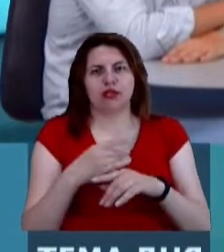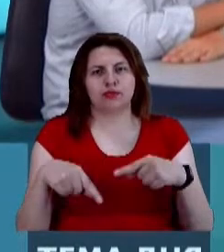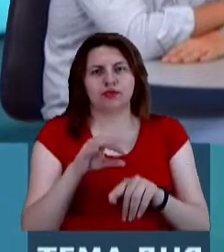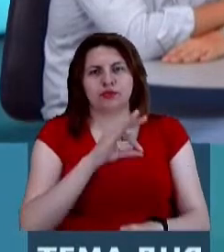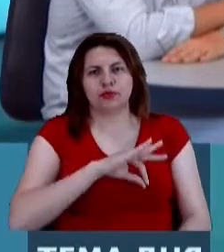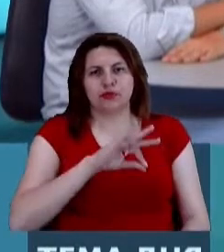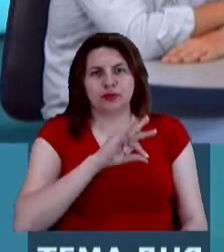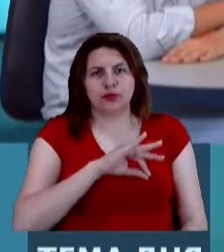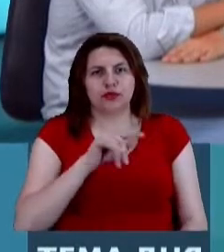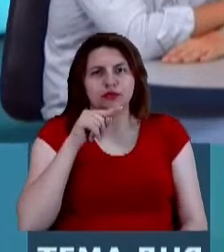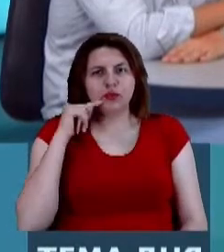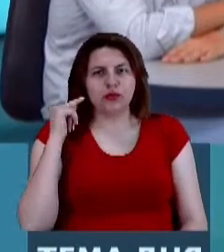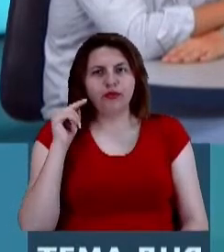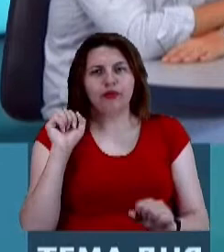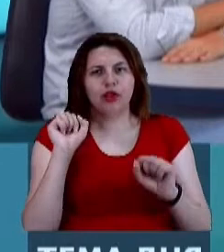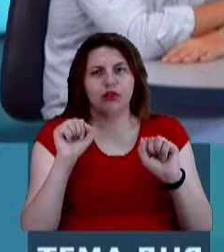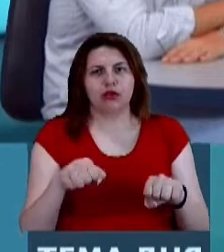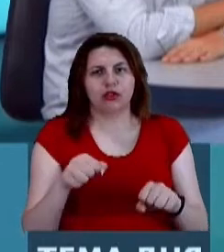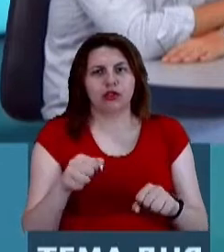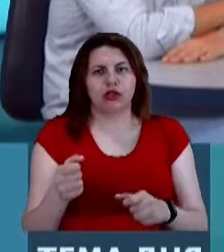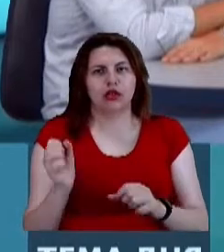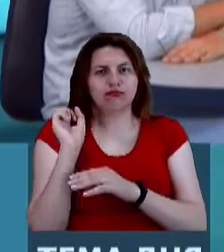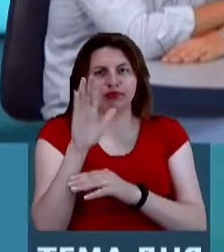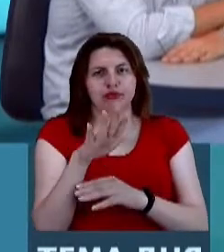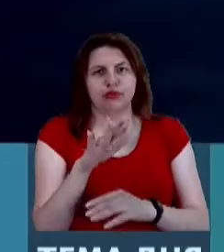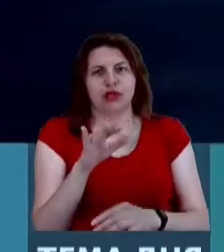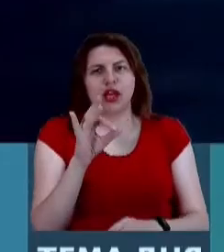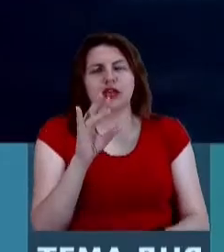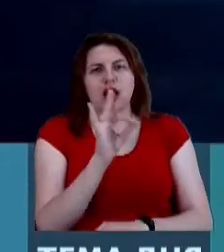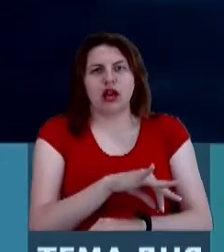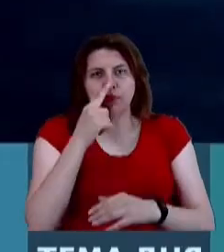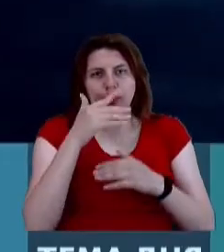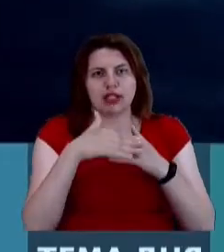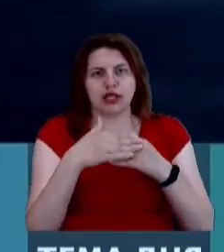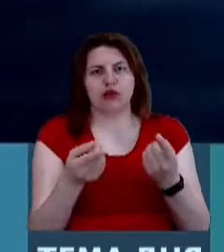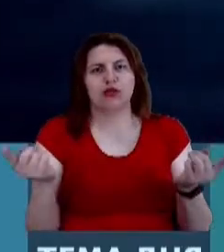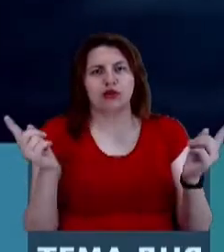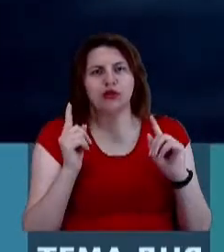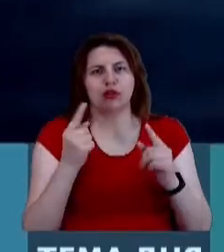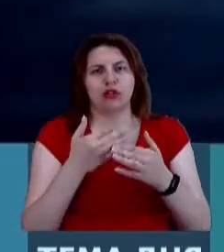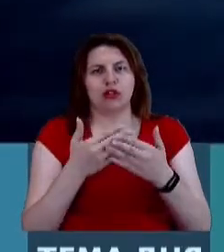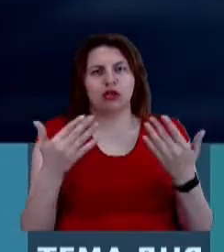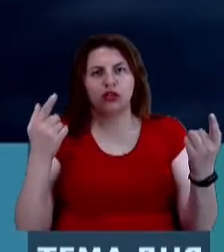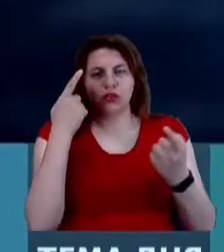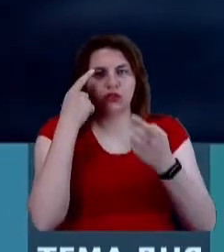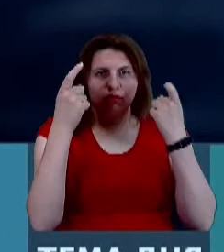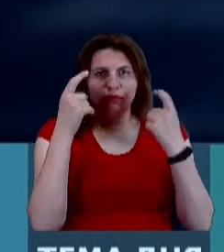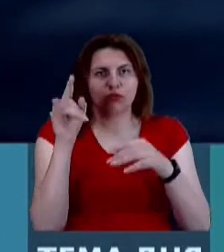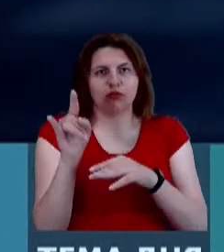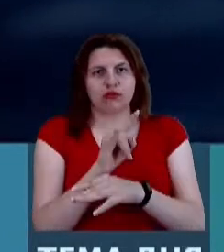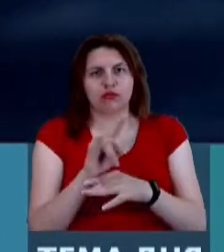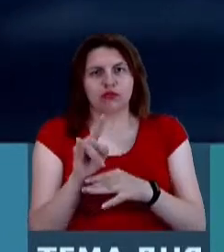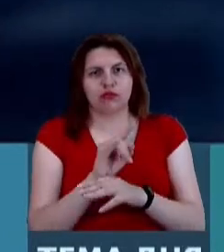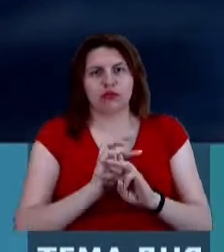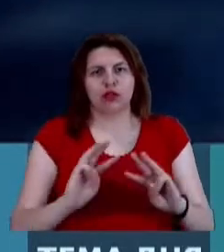Росія могла нести на Захід і на своє близьке оточення різноманітні фейки, мільйонні